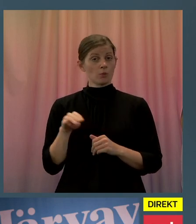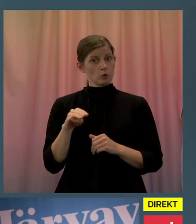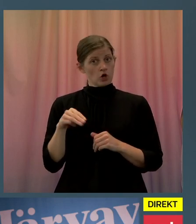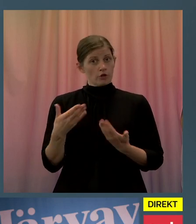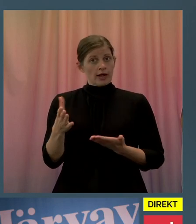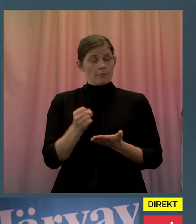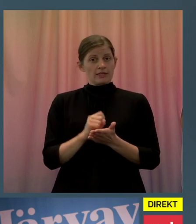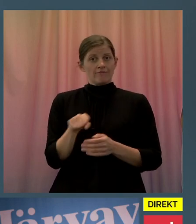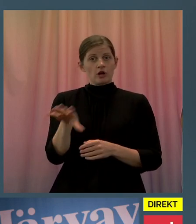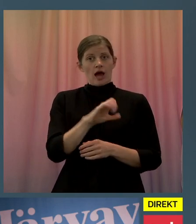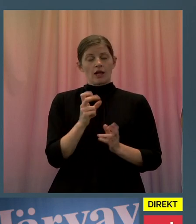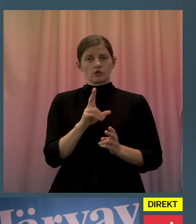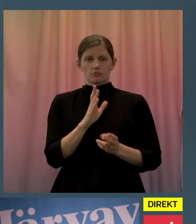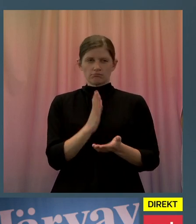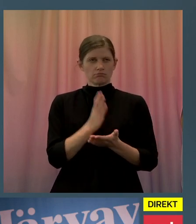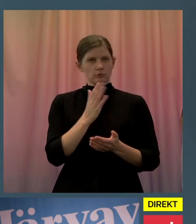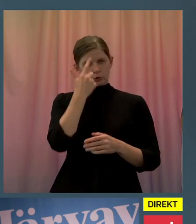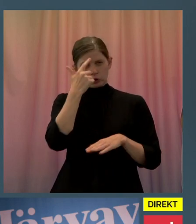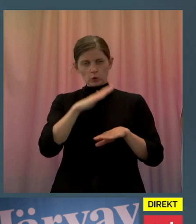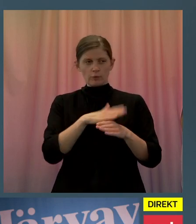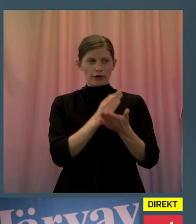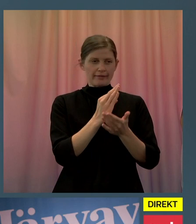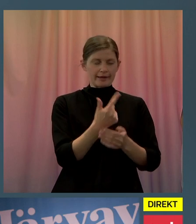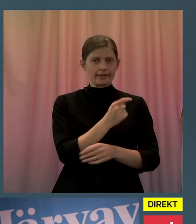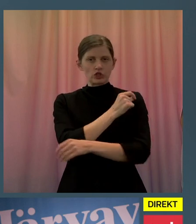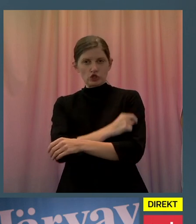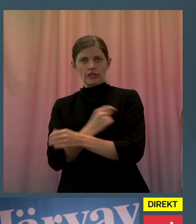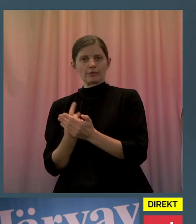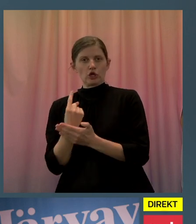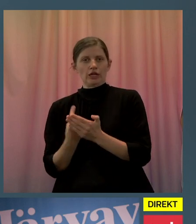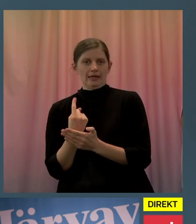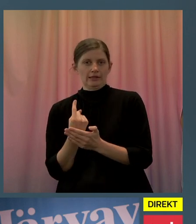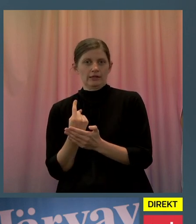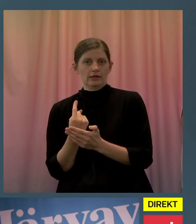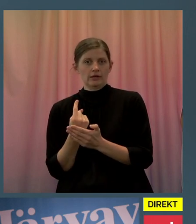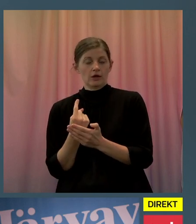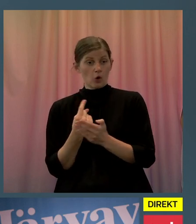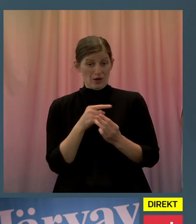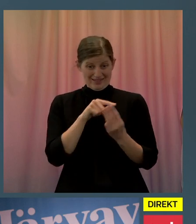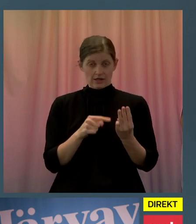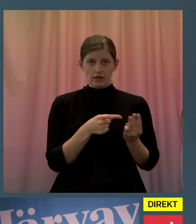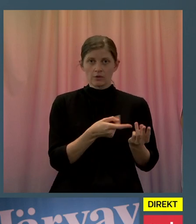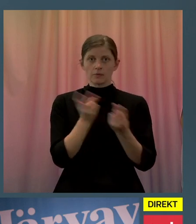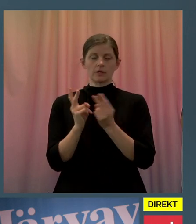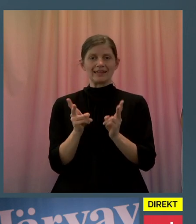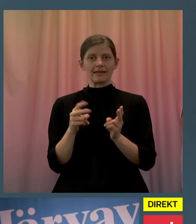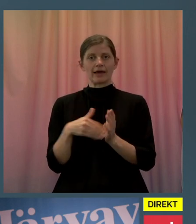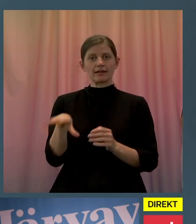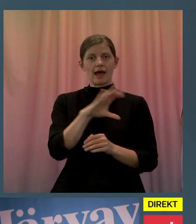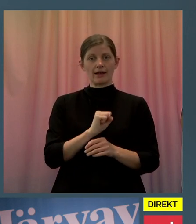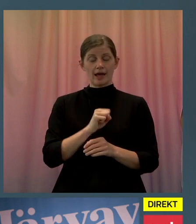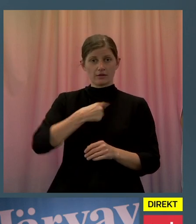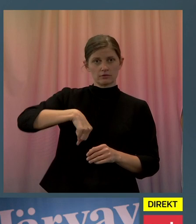alla som har en bergfast tro på rättigheter, skyldigheter och möjligheter som är lika för alla. För oss som förenas